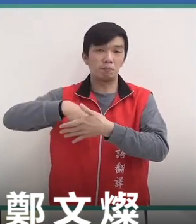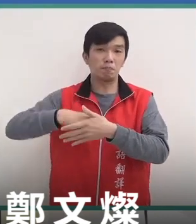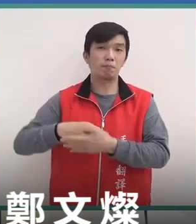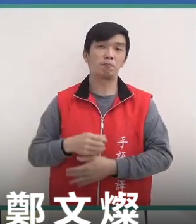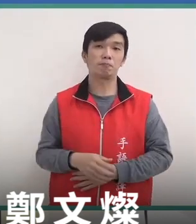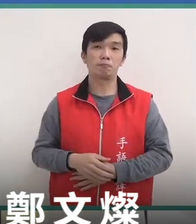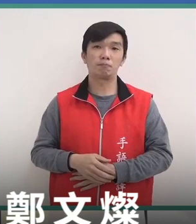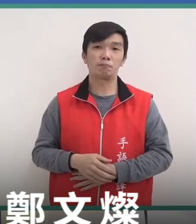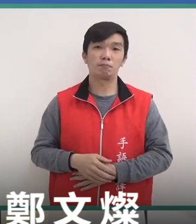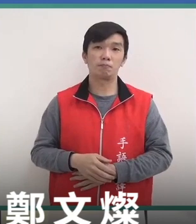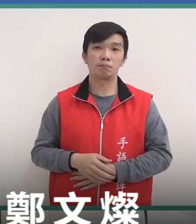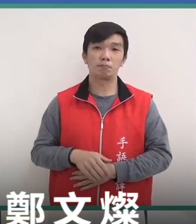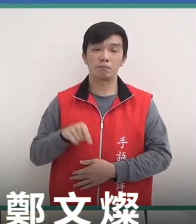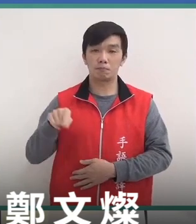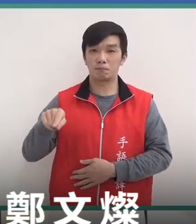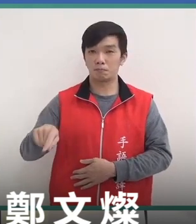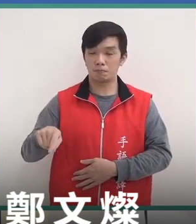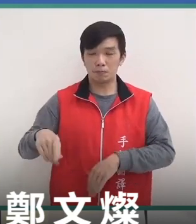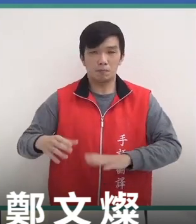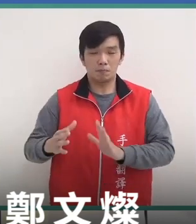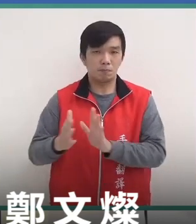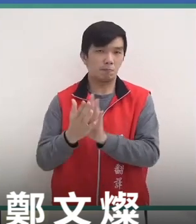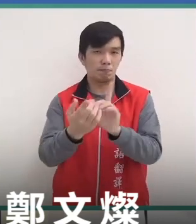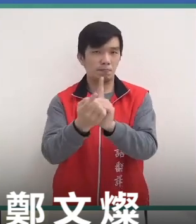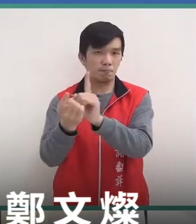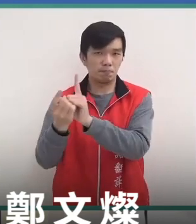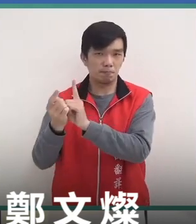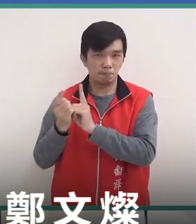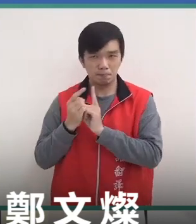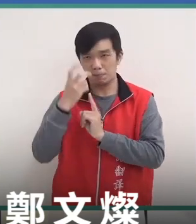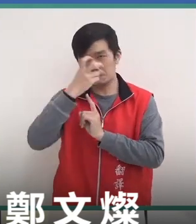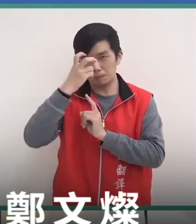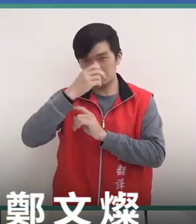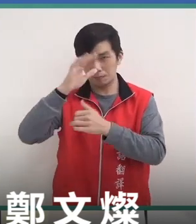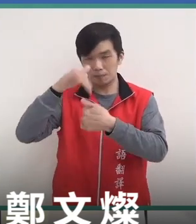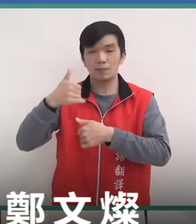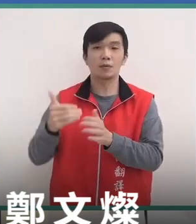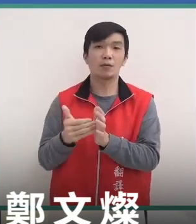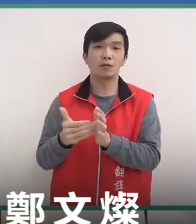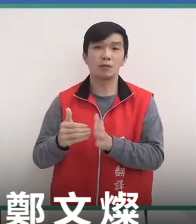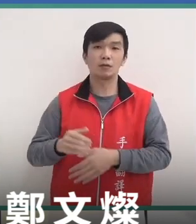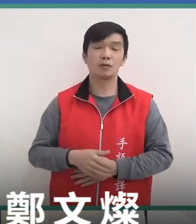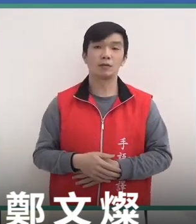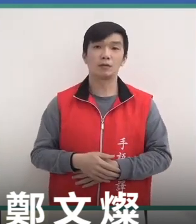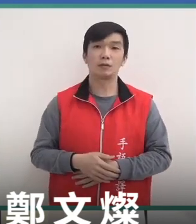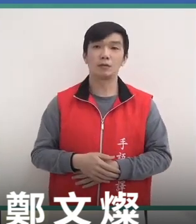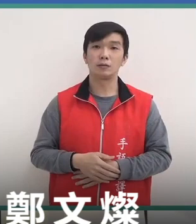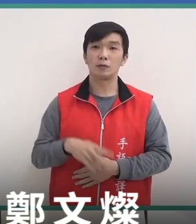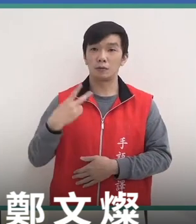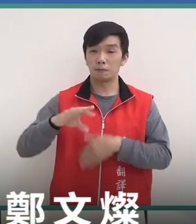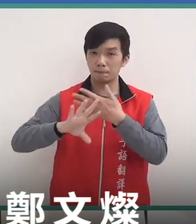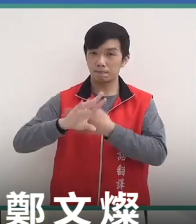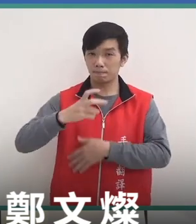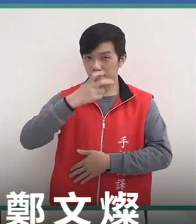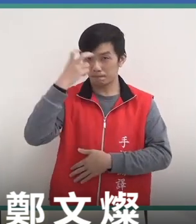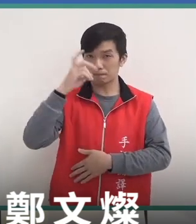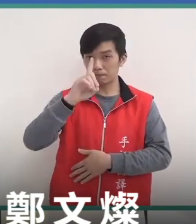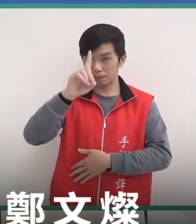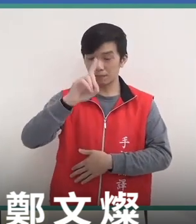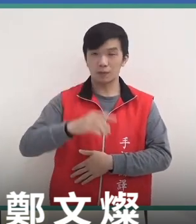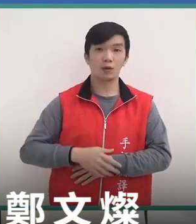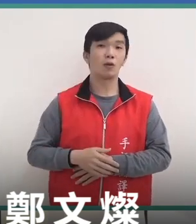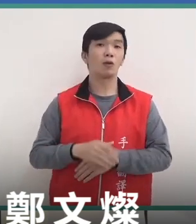这个部分因为第一时间已经框列裁检，那所以有多裁检出一位中立高商的学